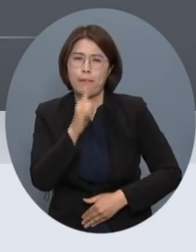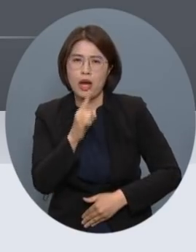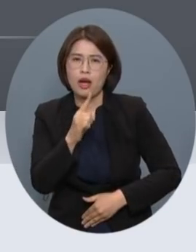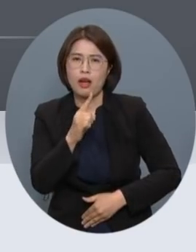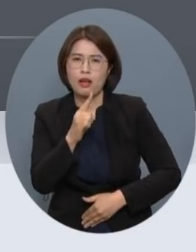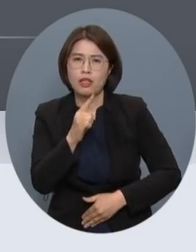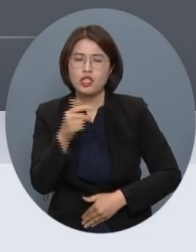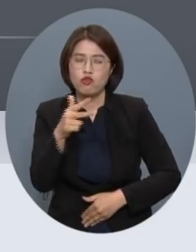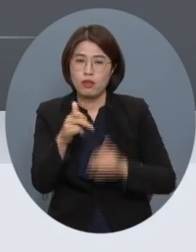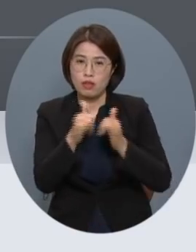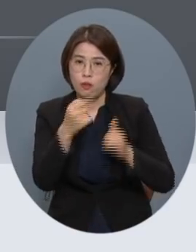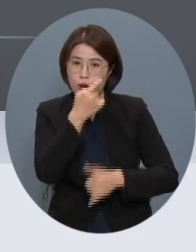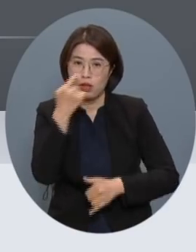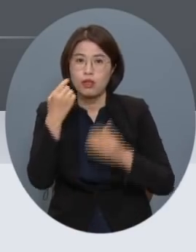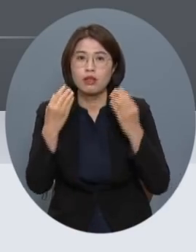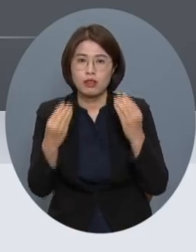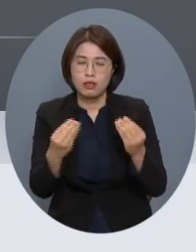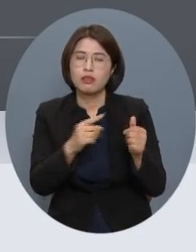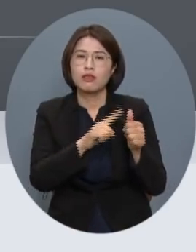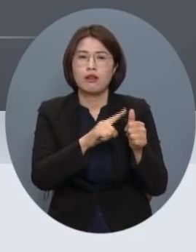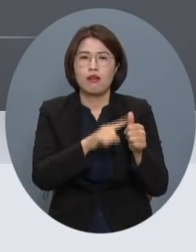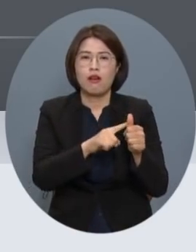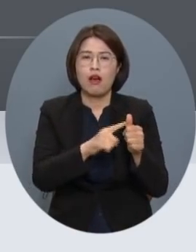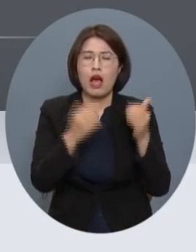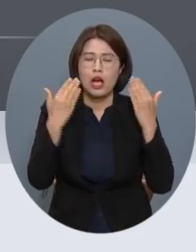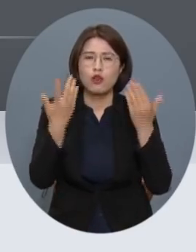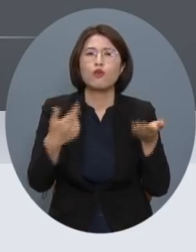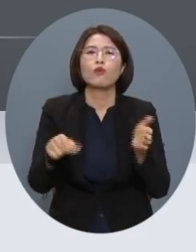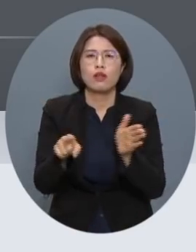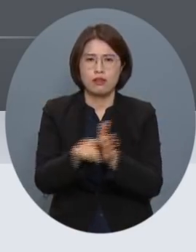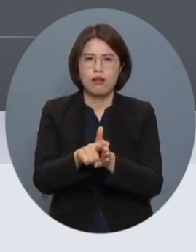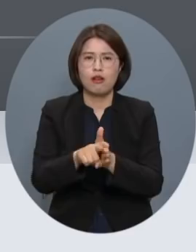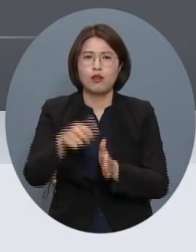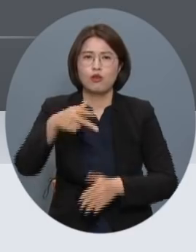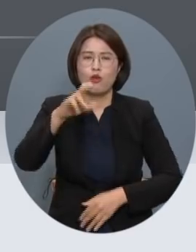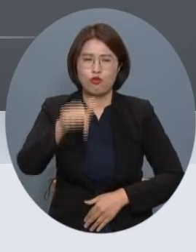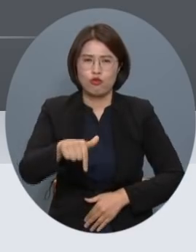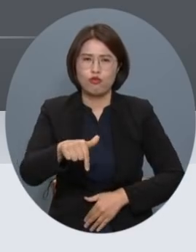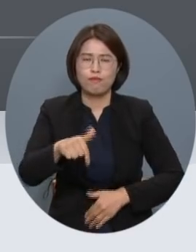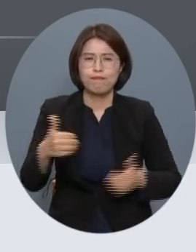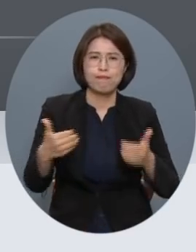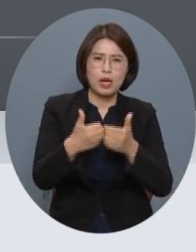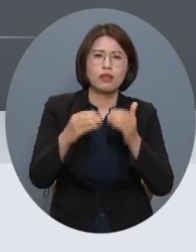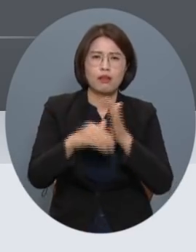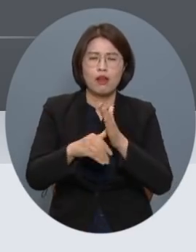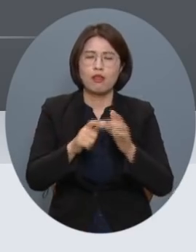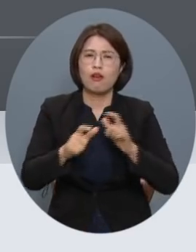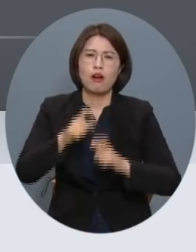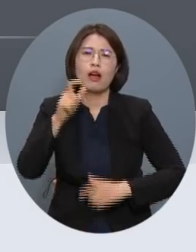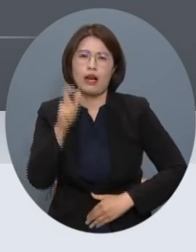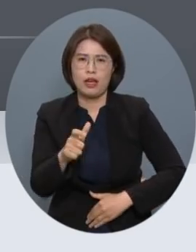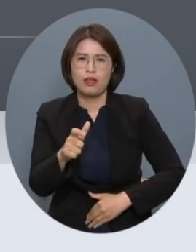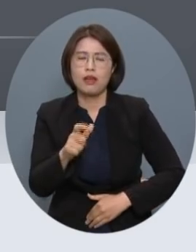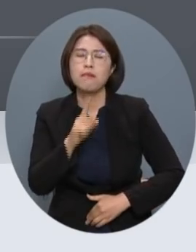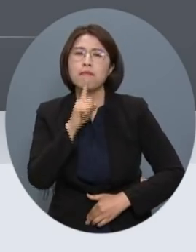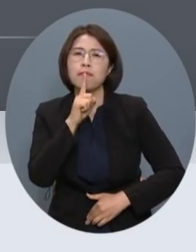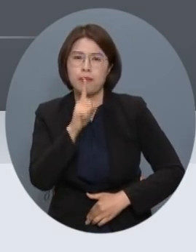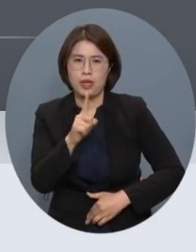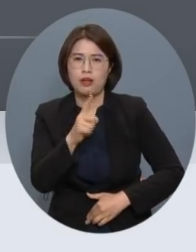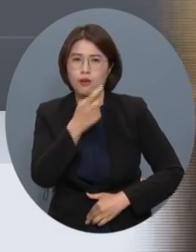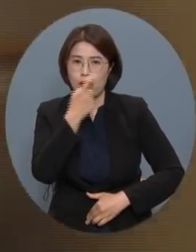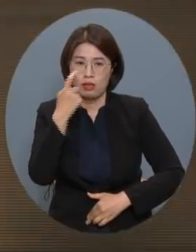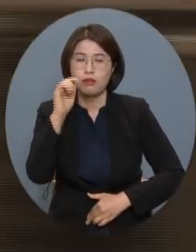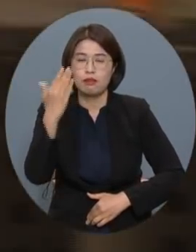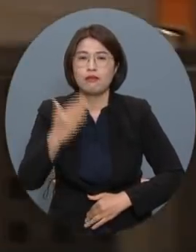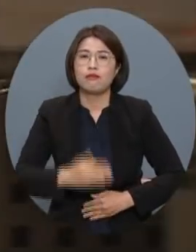취재진이 확인했습니다. 최 전 총장은 학교를 위해서 조국과 붙을 때 세게 붙었다는 말까지 한 것으로